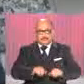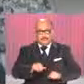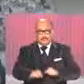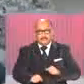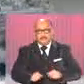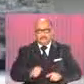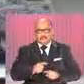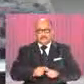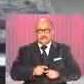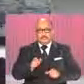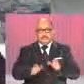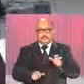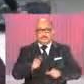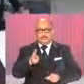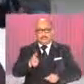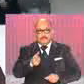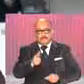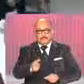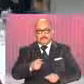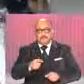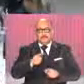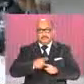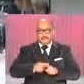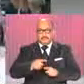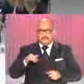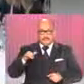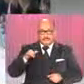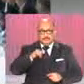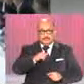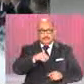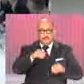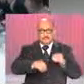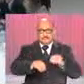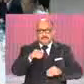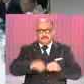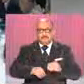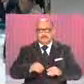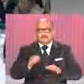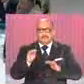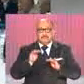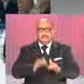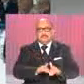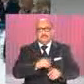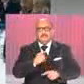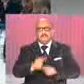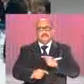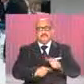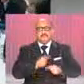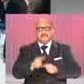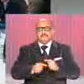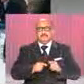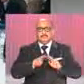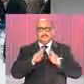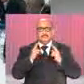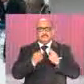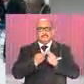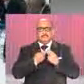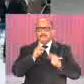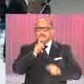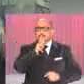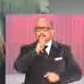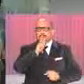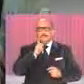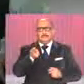محكمة الجنايات الدولية للأمم المتحدة سيؤثر على المساعدات الأمريكية وستكون هناك تداعيات كبيرة لهذا